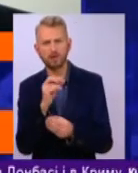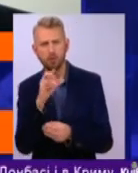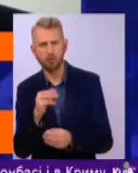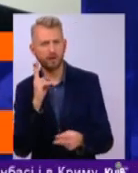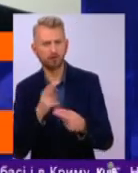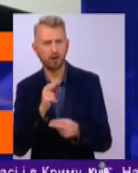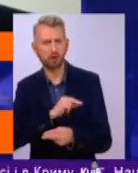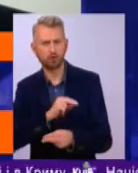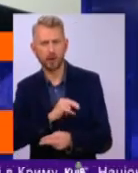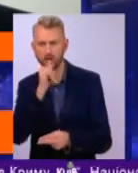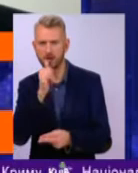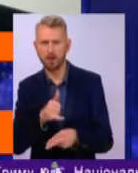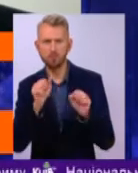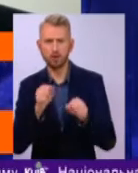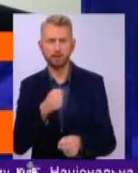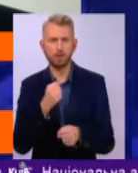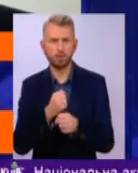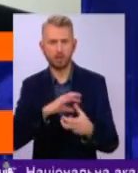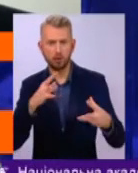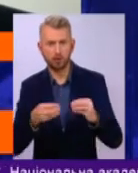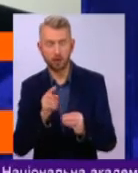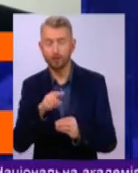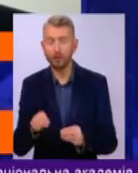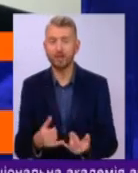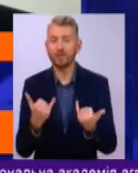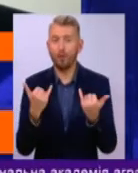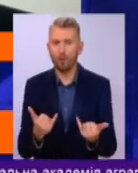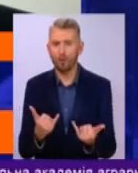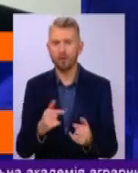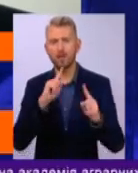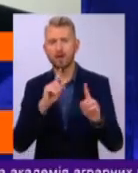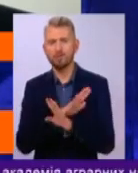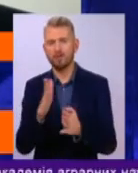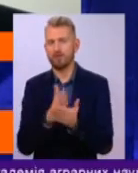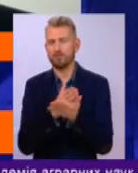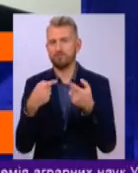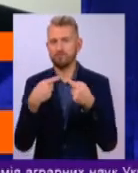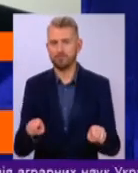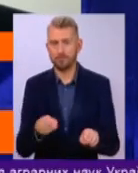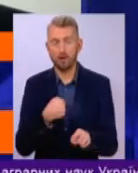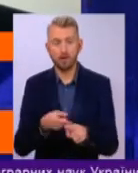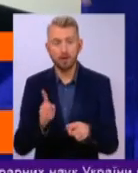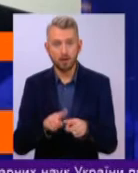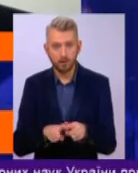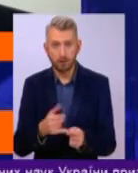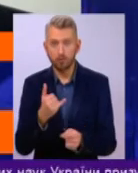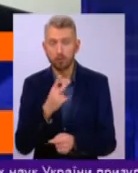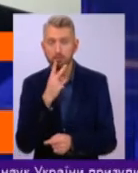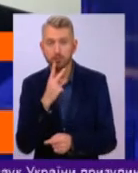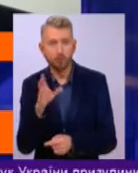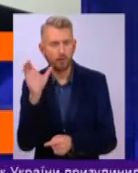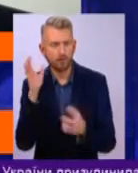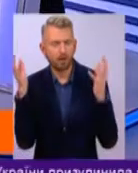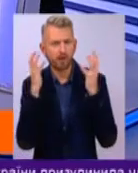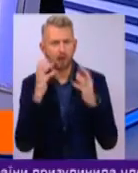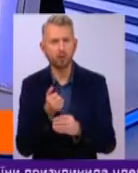їм працювати, не дає можливості робити результати, вони сьогодні заспівали абсолютно протилежну пісню. Я теж вже сьогодні в радіорепортажах